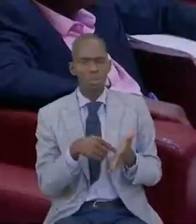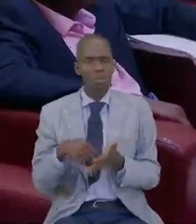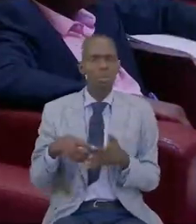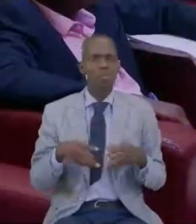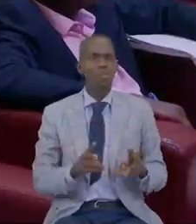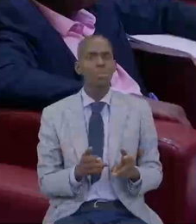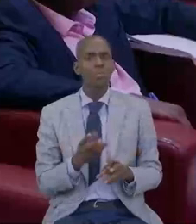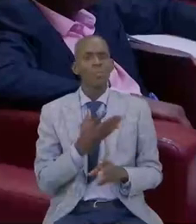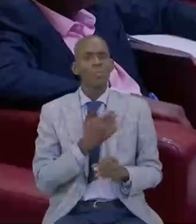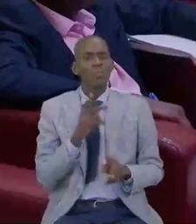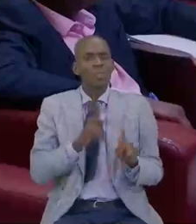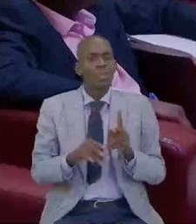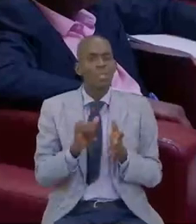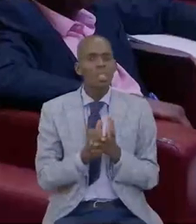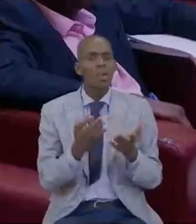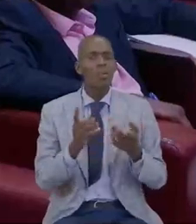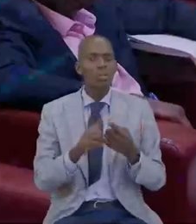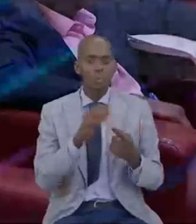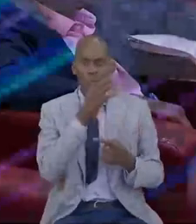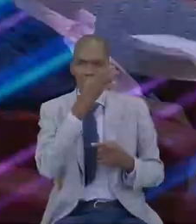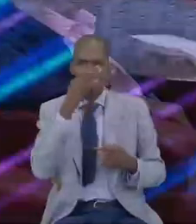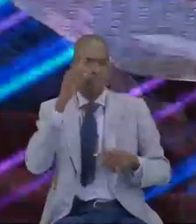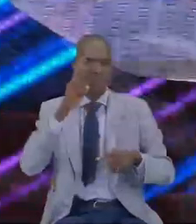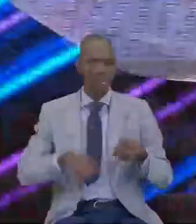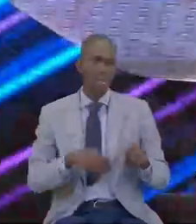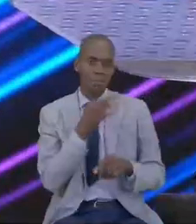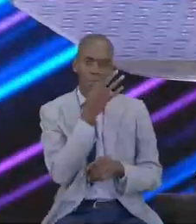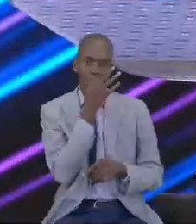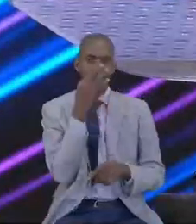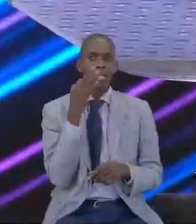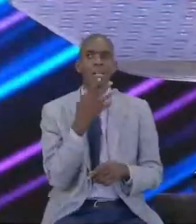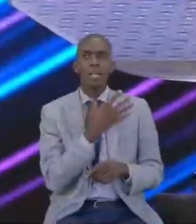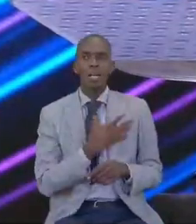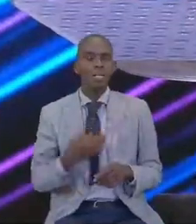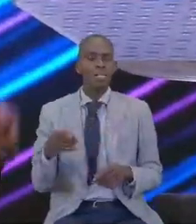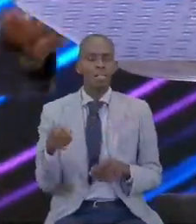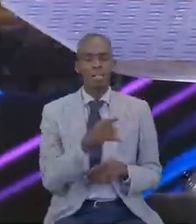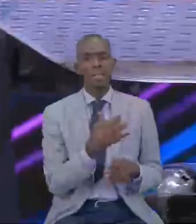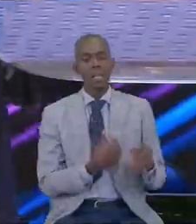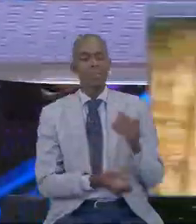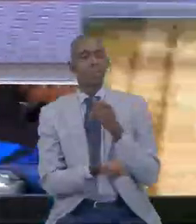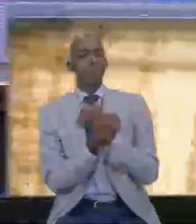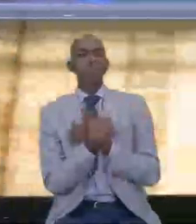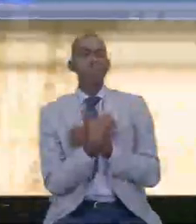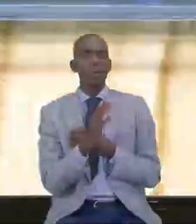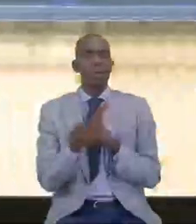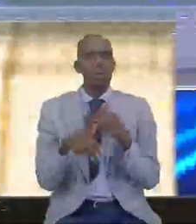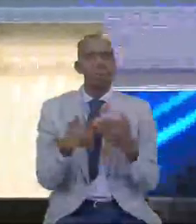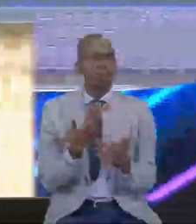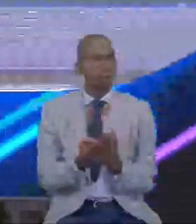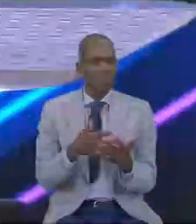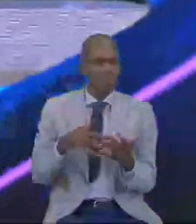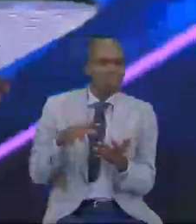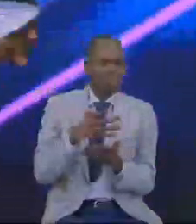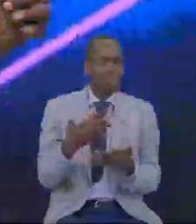Ceux qui veulent jeûner, ils n'arrivent pas à jeûner. Et ils ont vaincu. Toutes ces choses-là, la crainte de